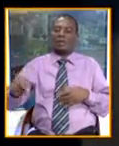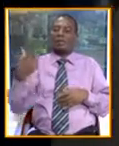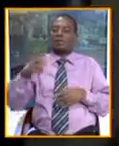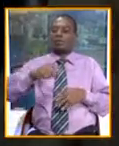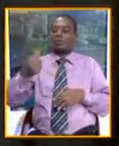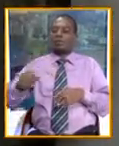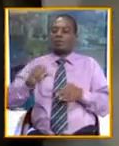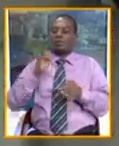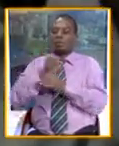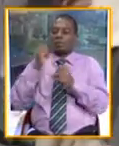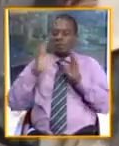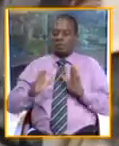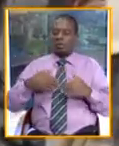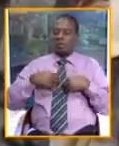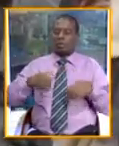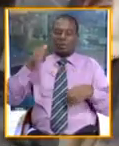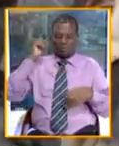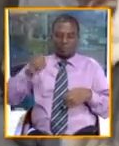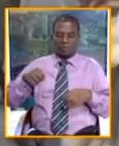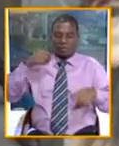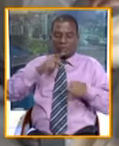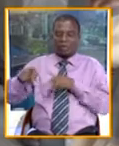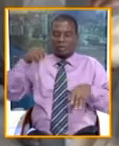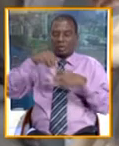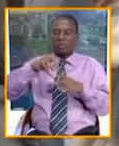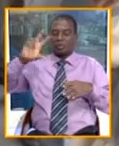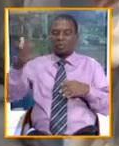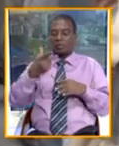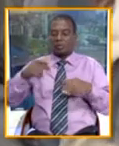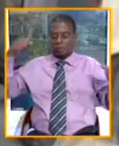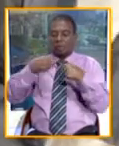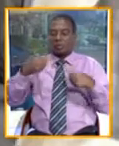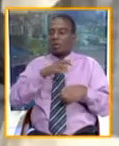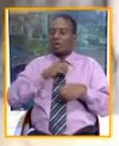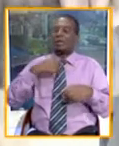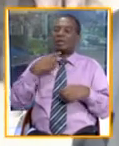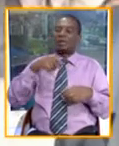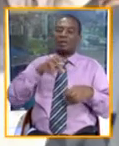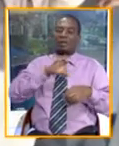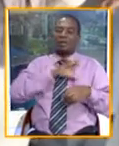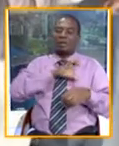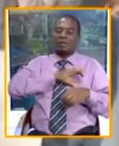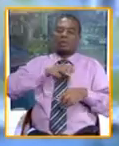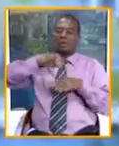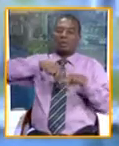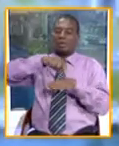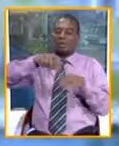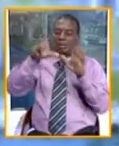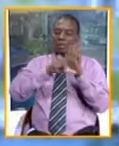employés du programme de vaccination ont été aussi blessés dans une troisième attaque à Djalaba, a indiqué la police nationale.